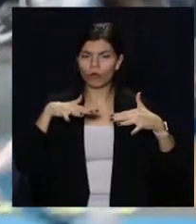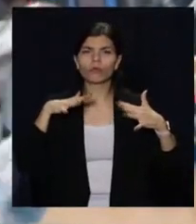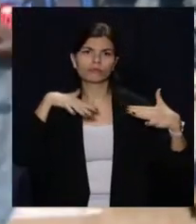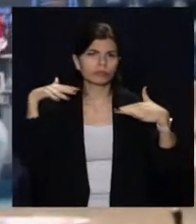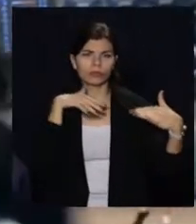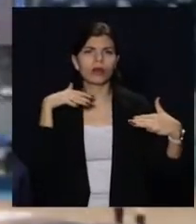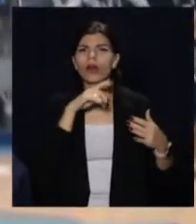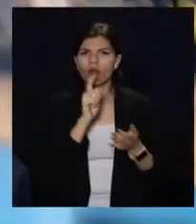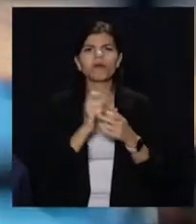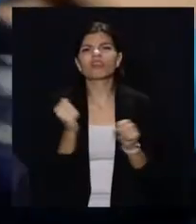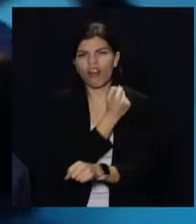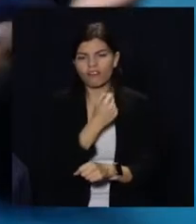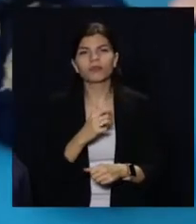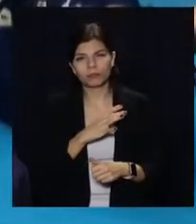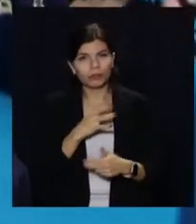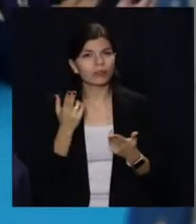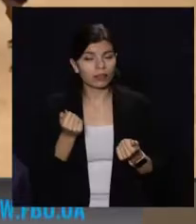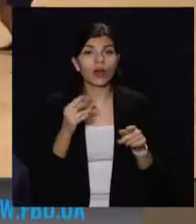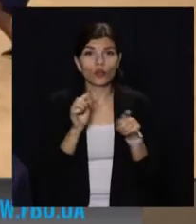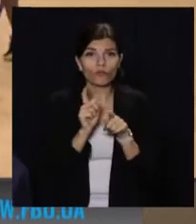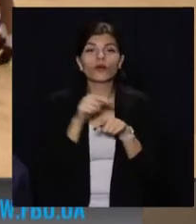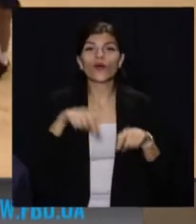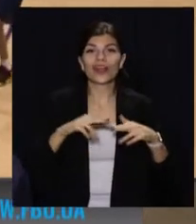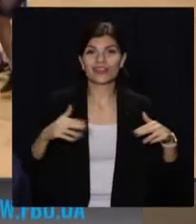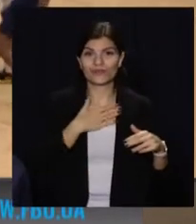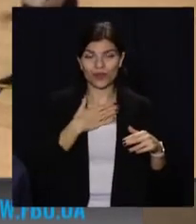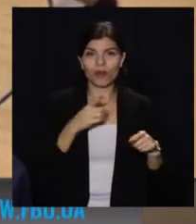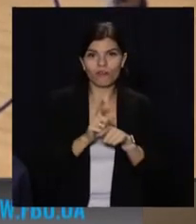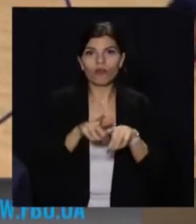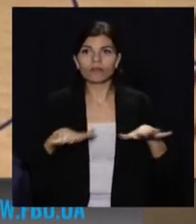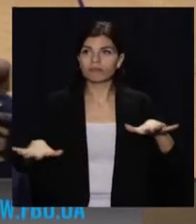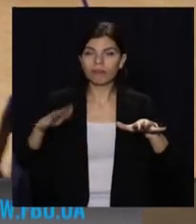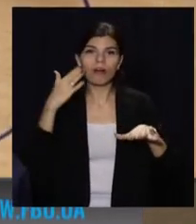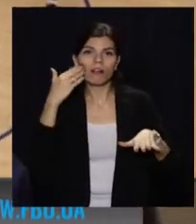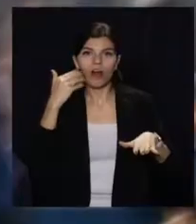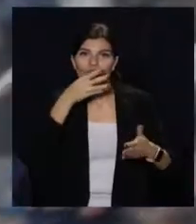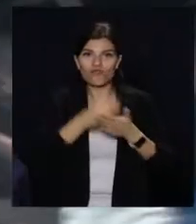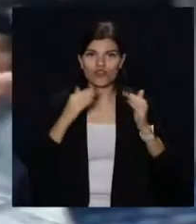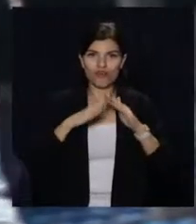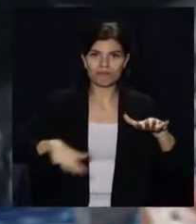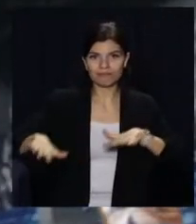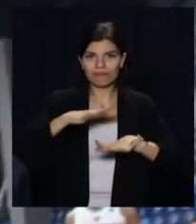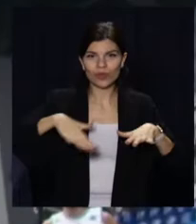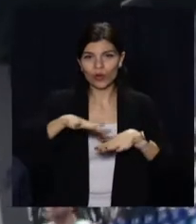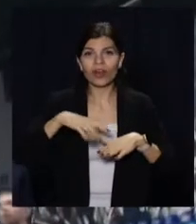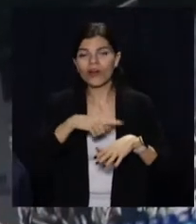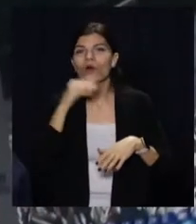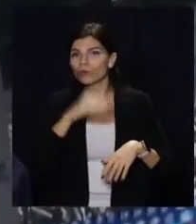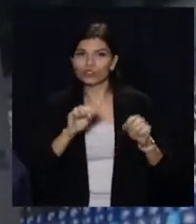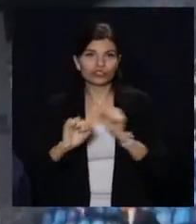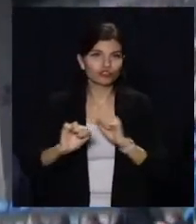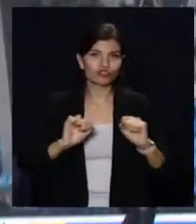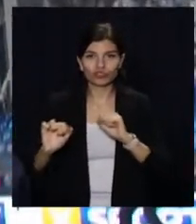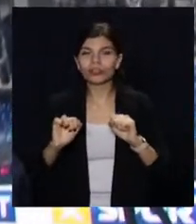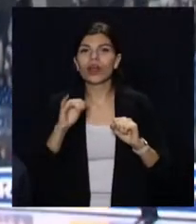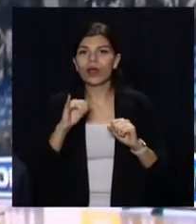обійшлося без травм. Незважаючи на це, господарі майданчику переважали своїх візаві у першій половині матчу. Вони краще захищалися